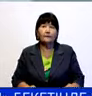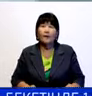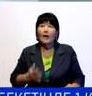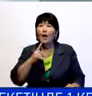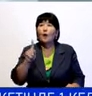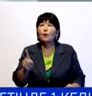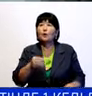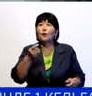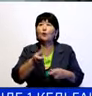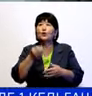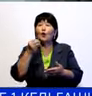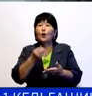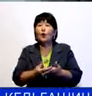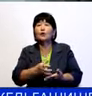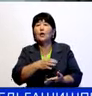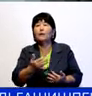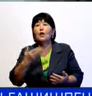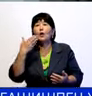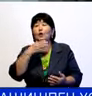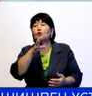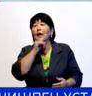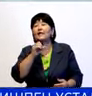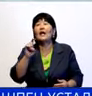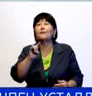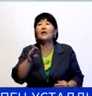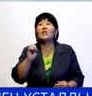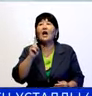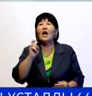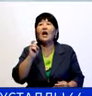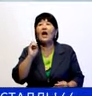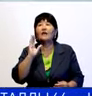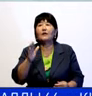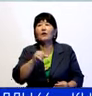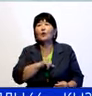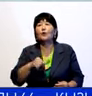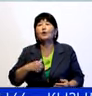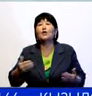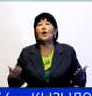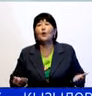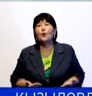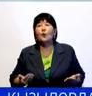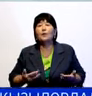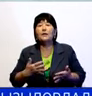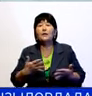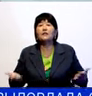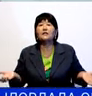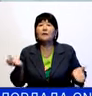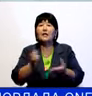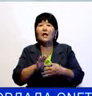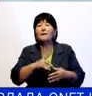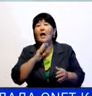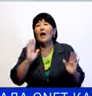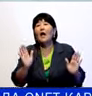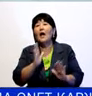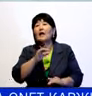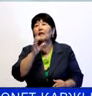құнды экспонаттарға бай. Күріш атасы Ыбырай Жақаевтың өзінің өмір деректермен таныс болдық. Ән атасы